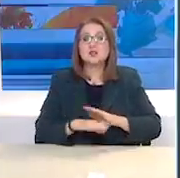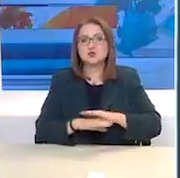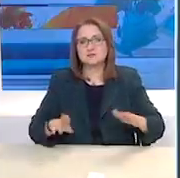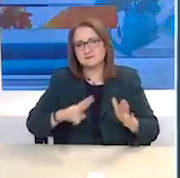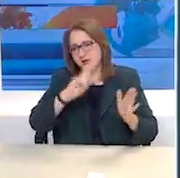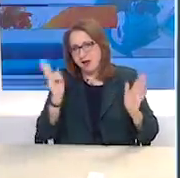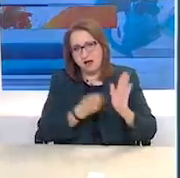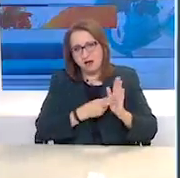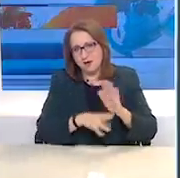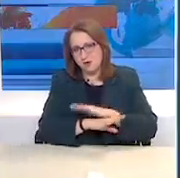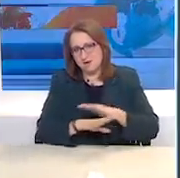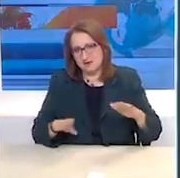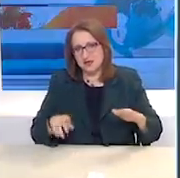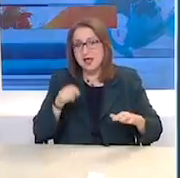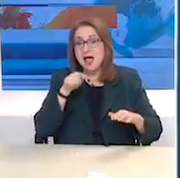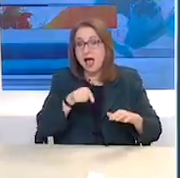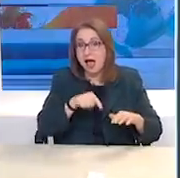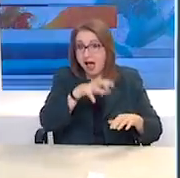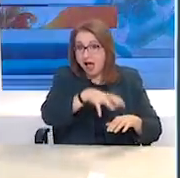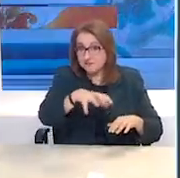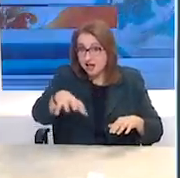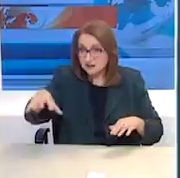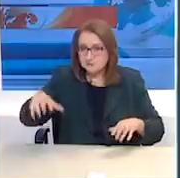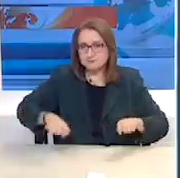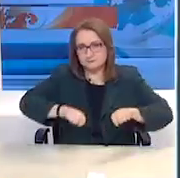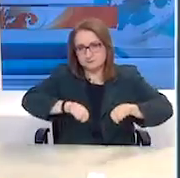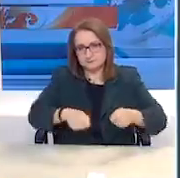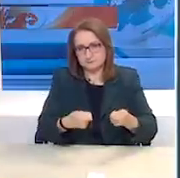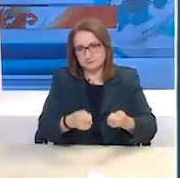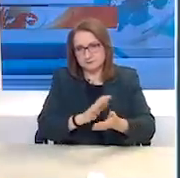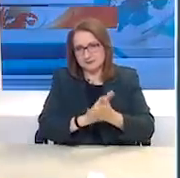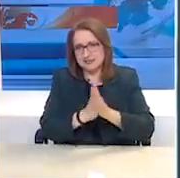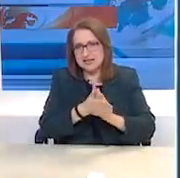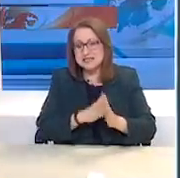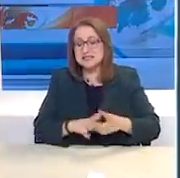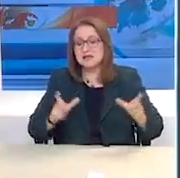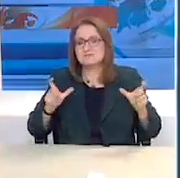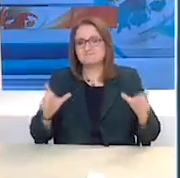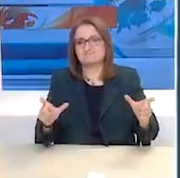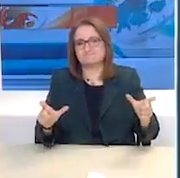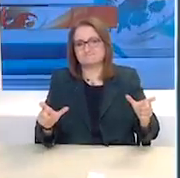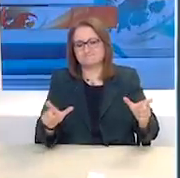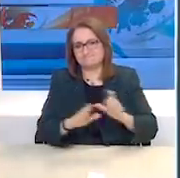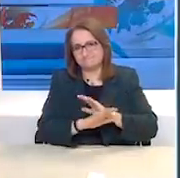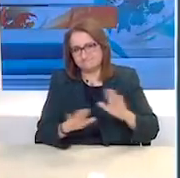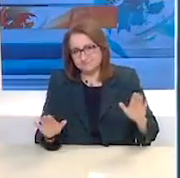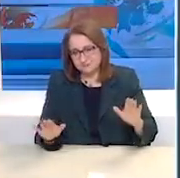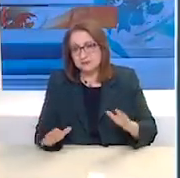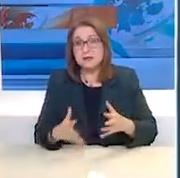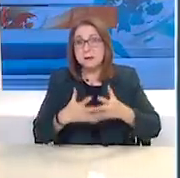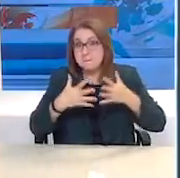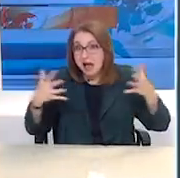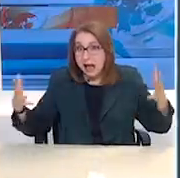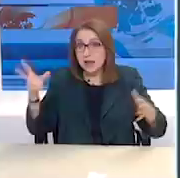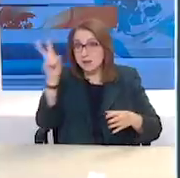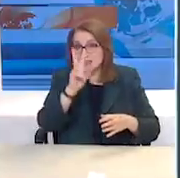δυνατότητα, καθώς τα κινητήρια συγκαταλέγονται στους χώρους λατρείας και ως εκ τούτου υπόκειται στους σχετικούς περιορισμούς. Ειδικά τη Μεγάλη